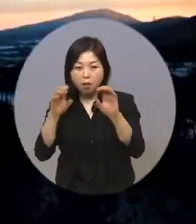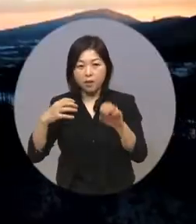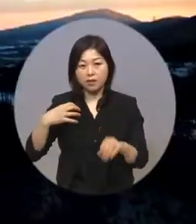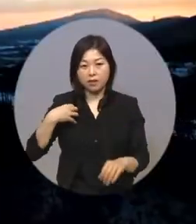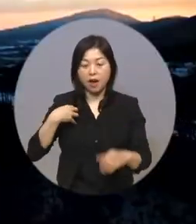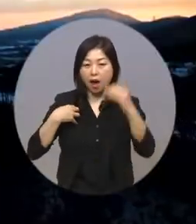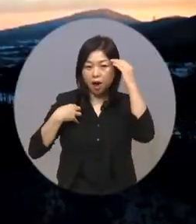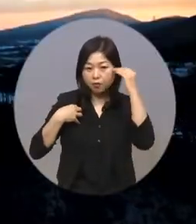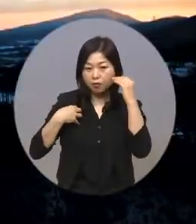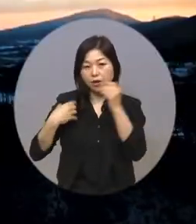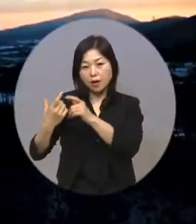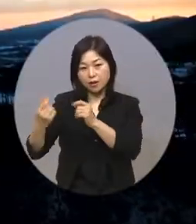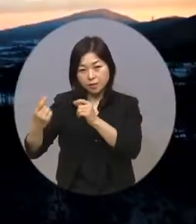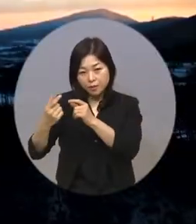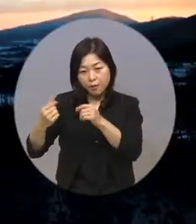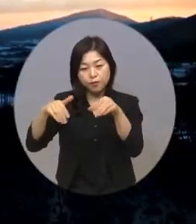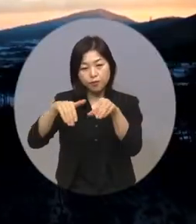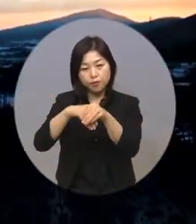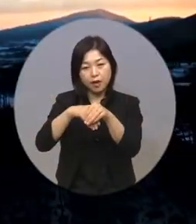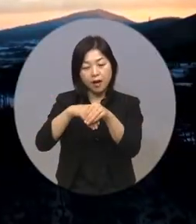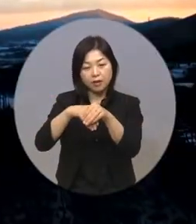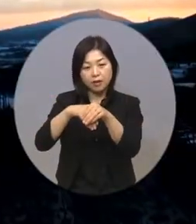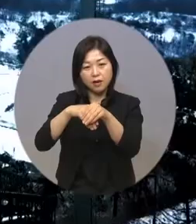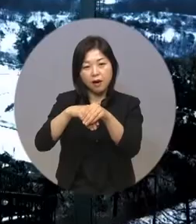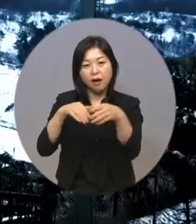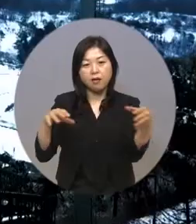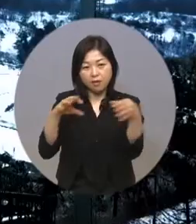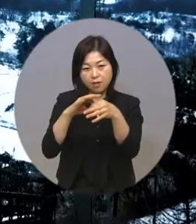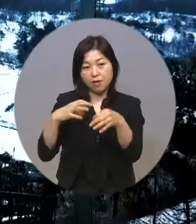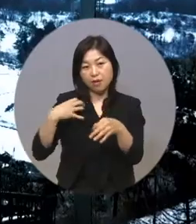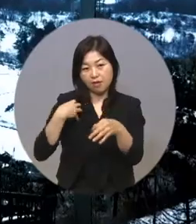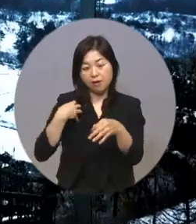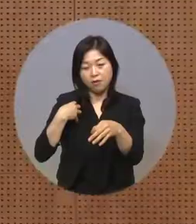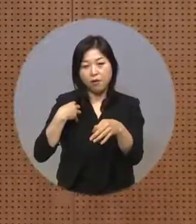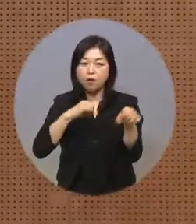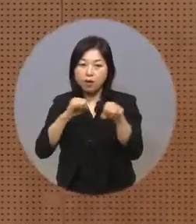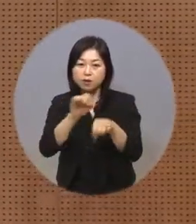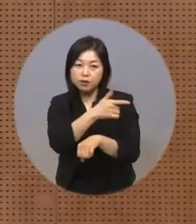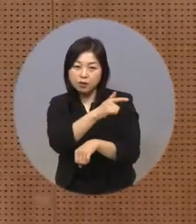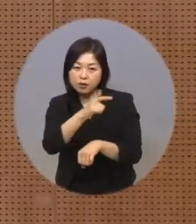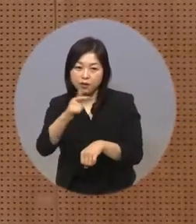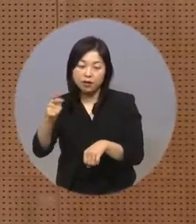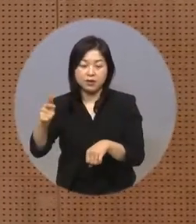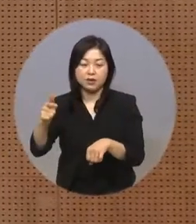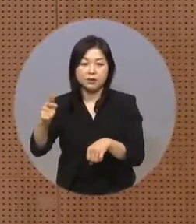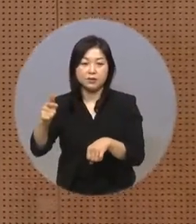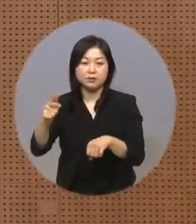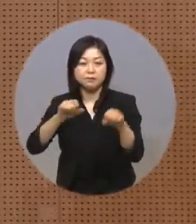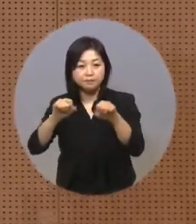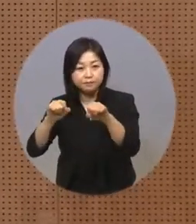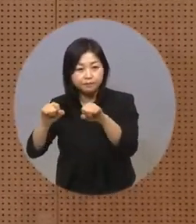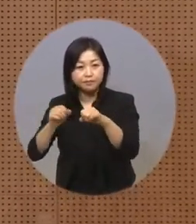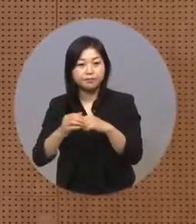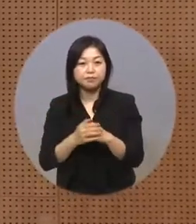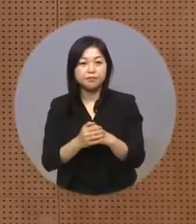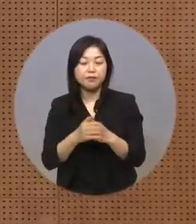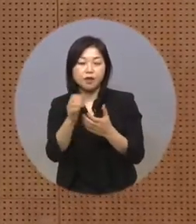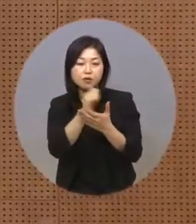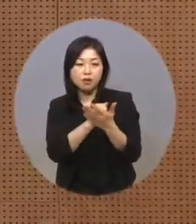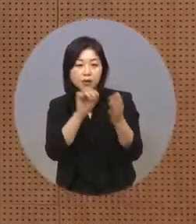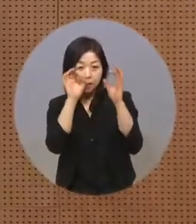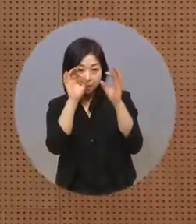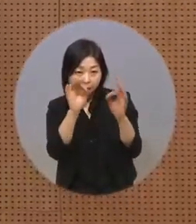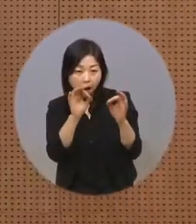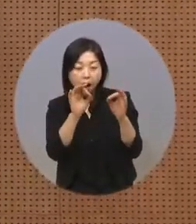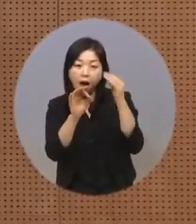일본을 잇는 문화외교관 역할을 하며 다양한 활동을 이어갔습니다. 그러던 중 현장에서 우연히 접하게 된